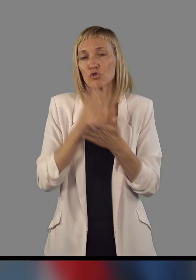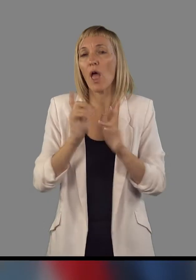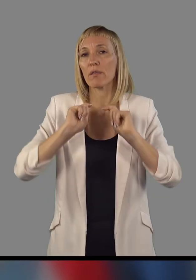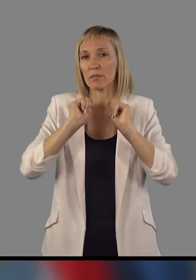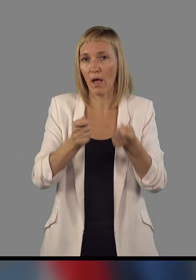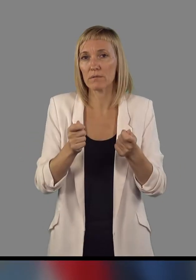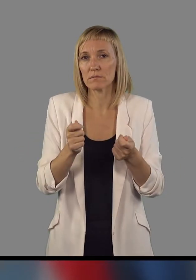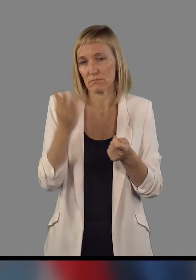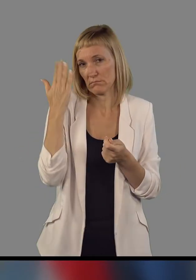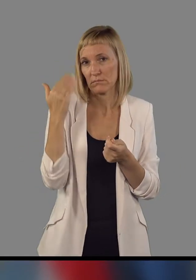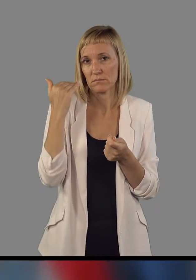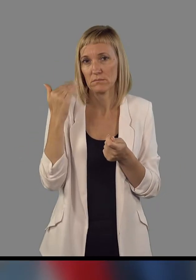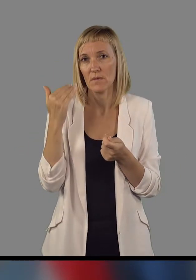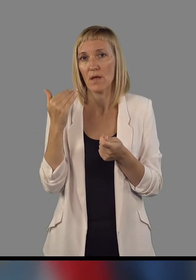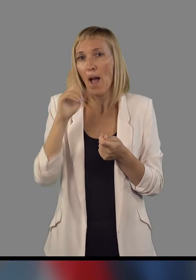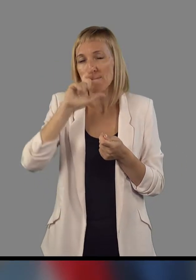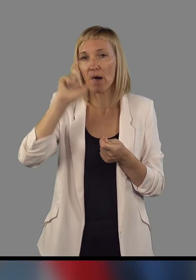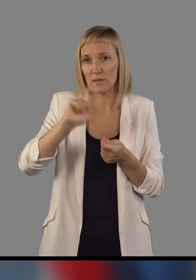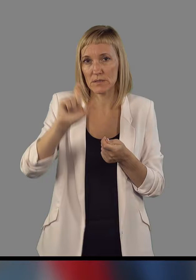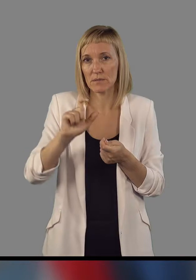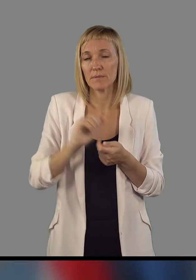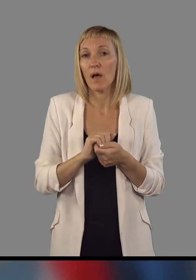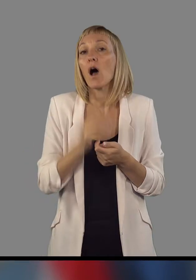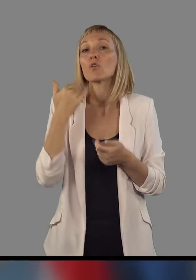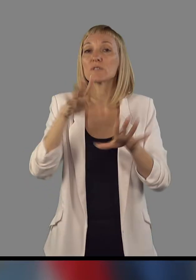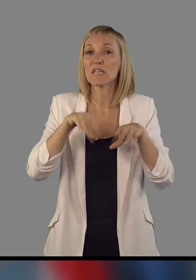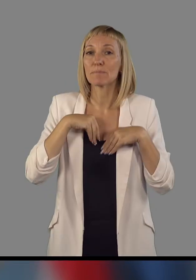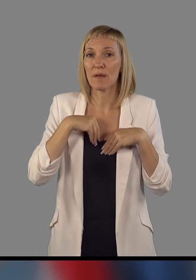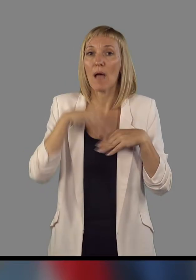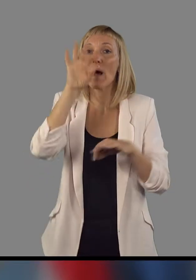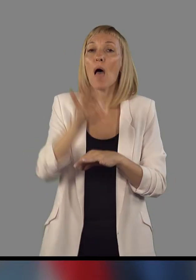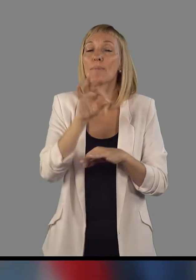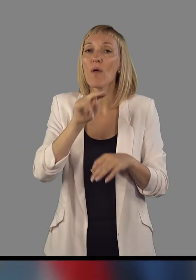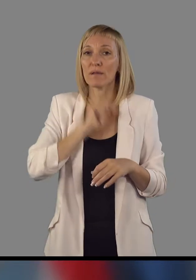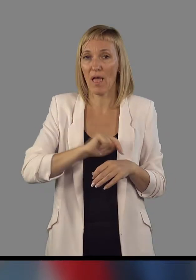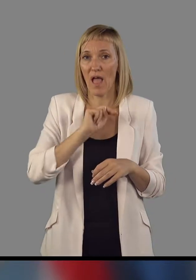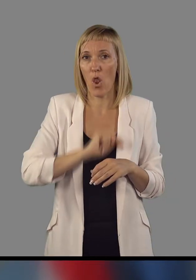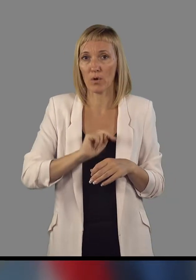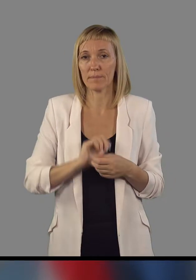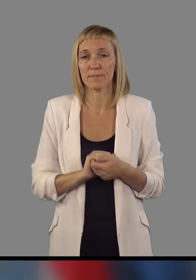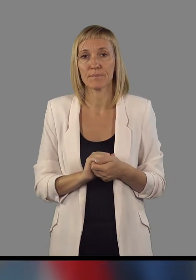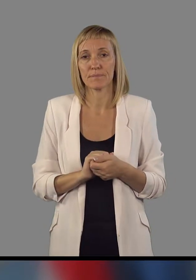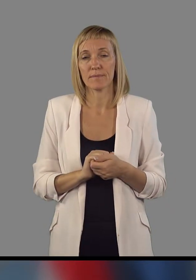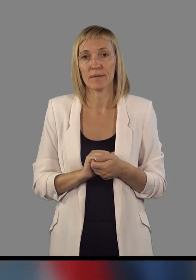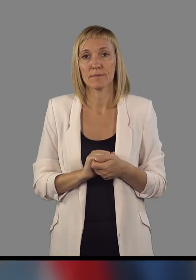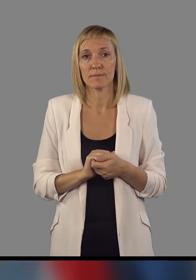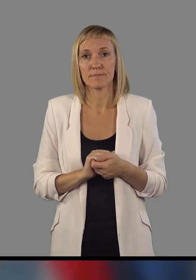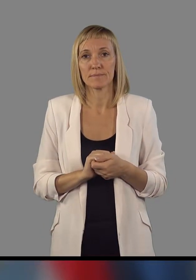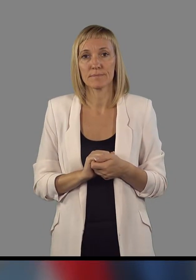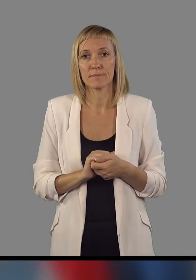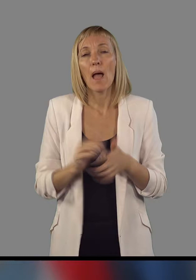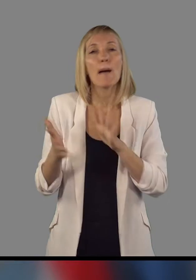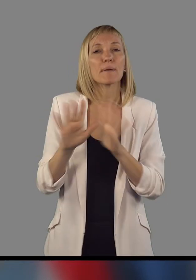je bil dan že v okviru, že marca, ko se je sprejemala projektna naloga.